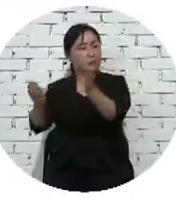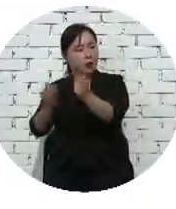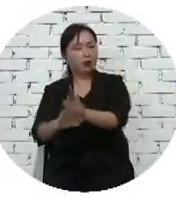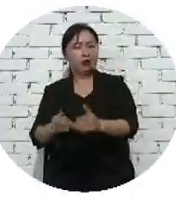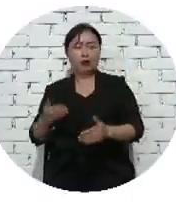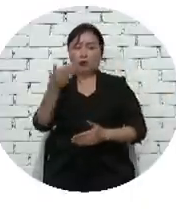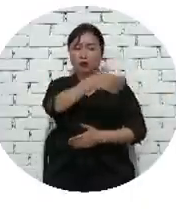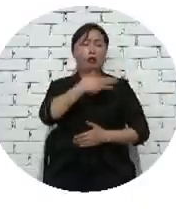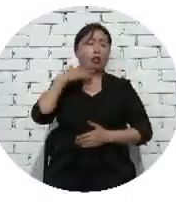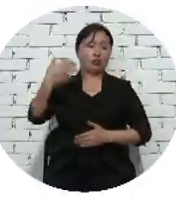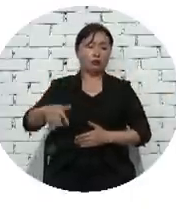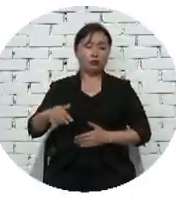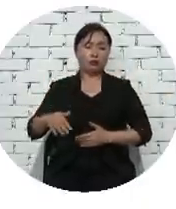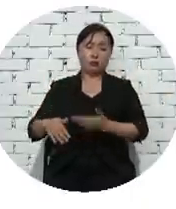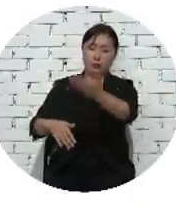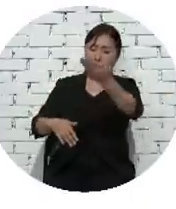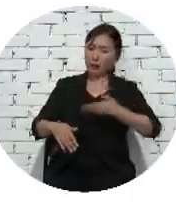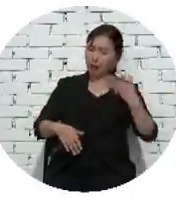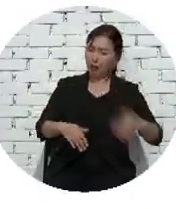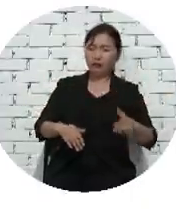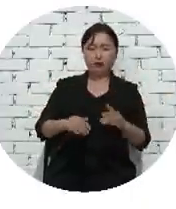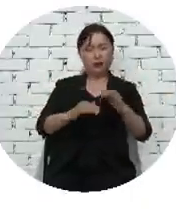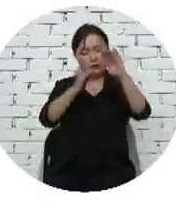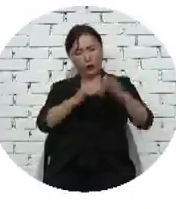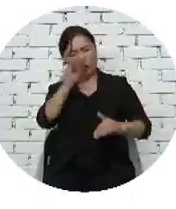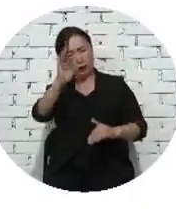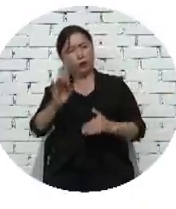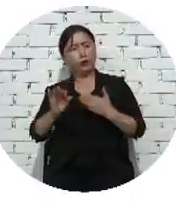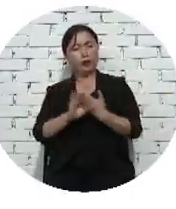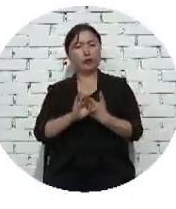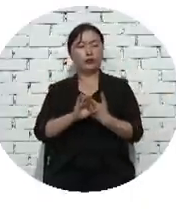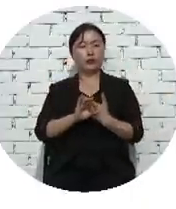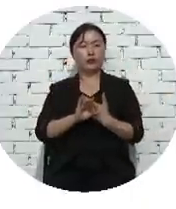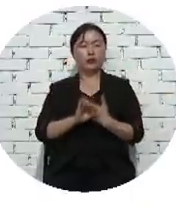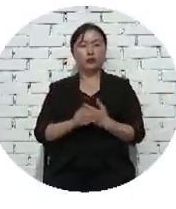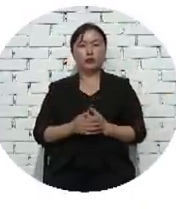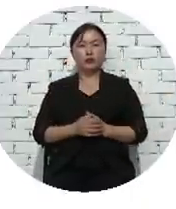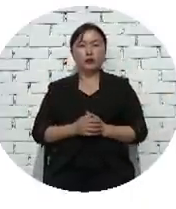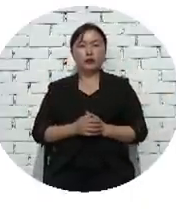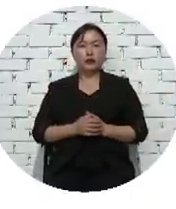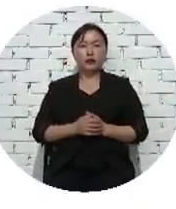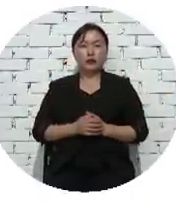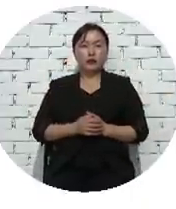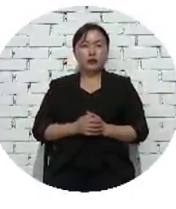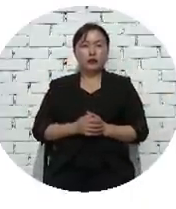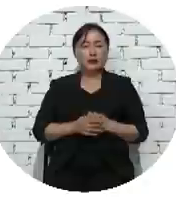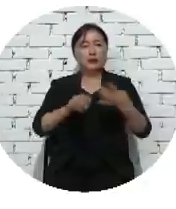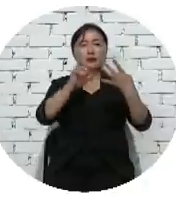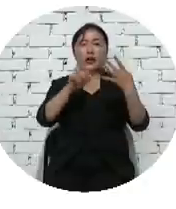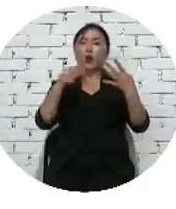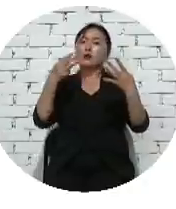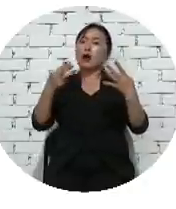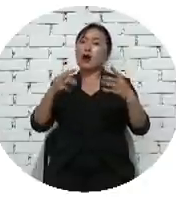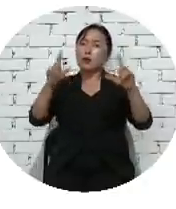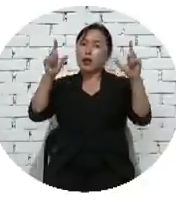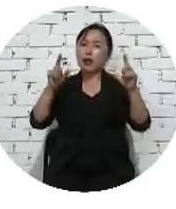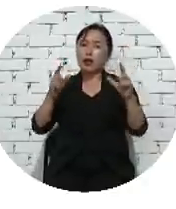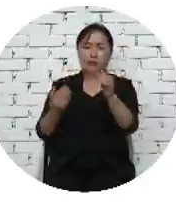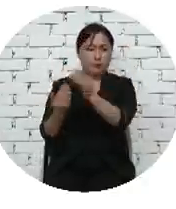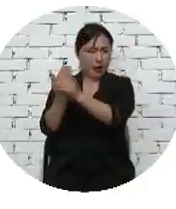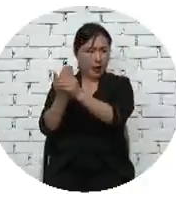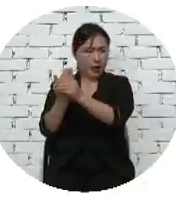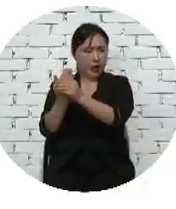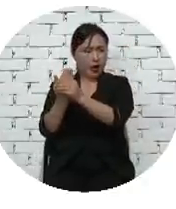주지 않았다 하고 또 제가 그 내용을 봤을 때 에? 저게 어떻게 4월 3일 날 막 벌어진